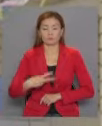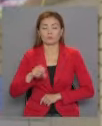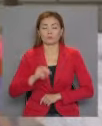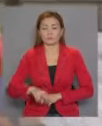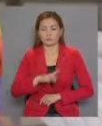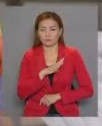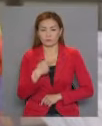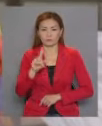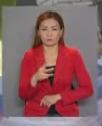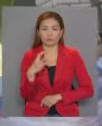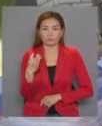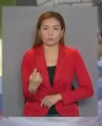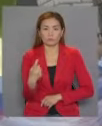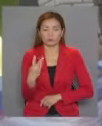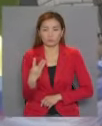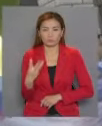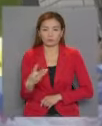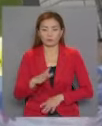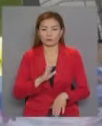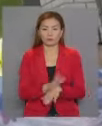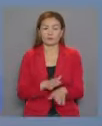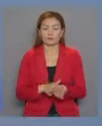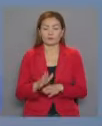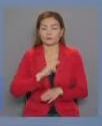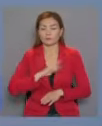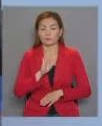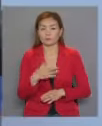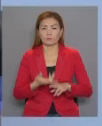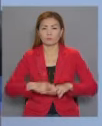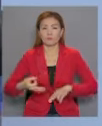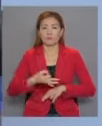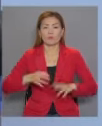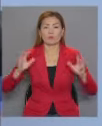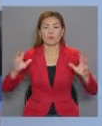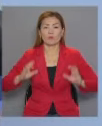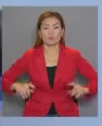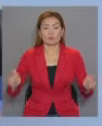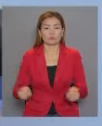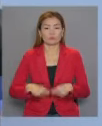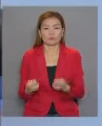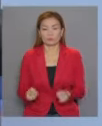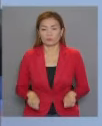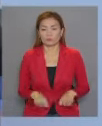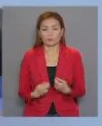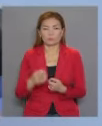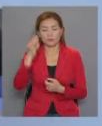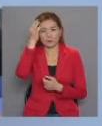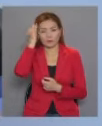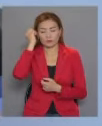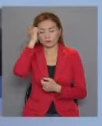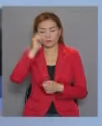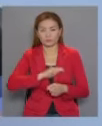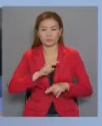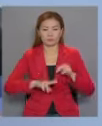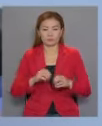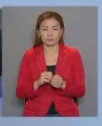сәуірдегі нөмірі 103 бұйрығына сәйкес атқарылу керек. Алайда облыста заң талаптарын ескерместен ескерткіш салу жұмыстары